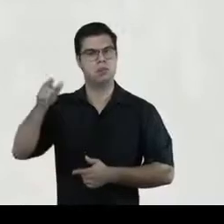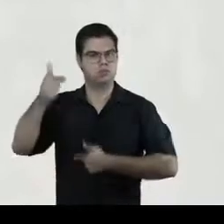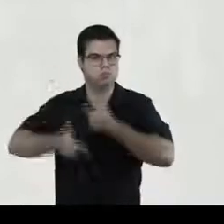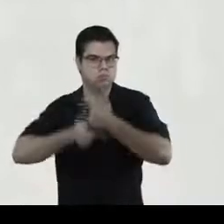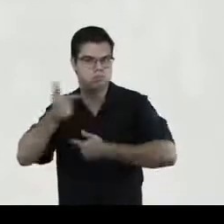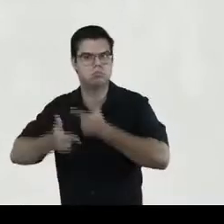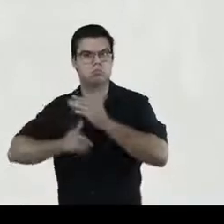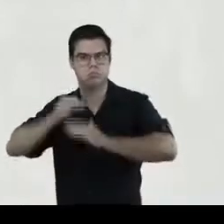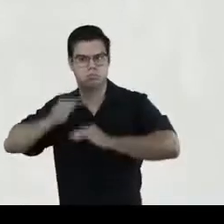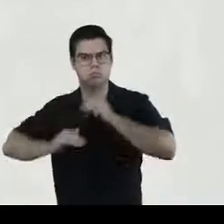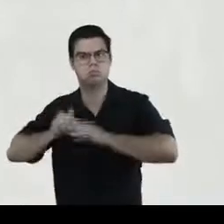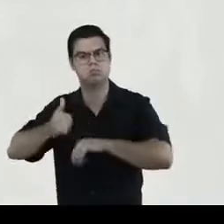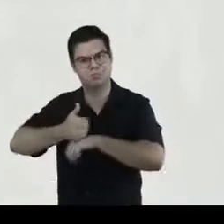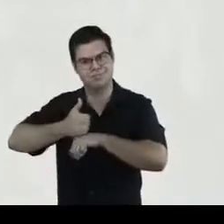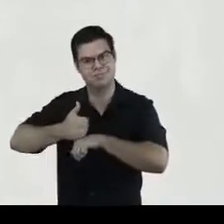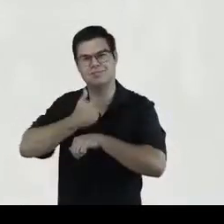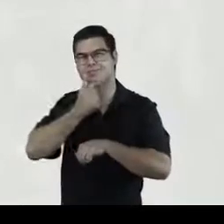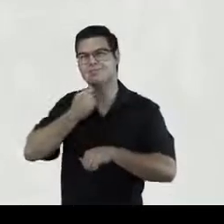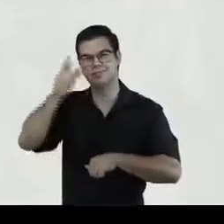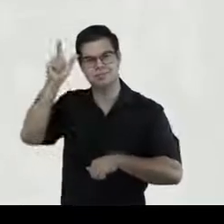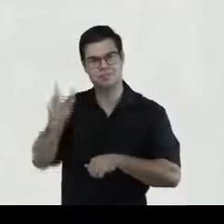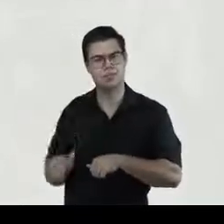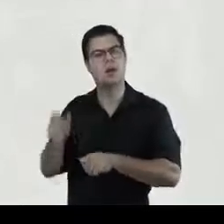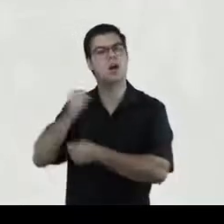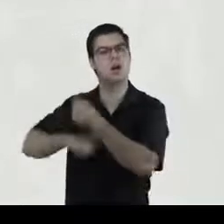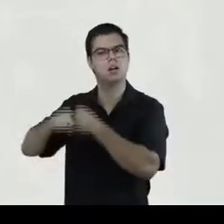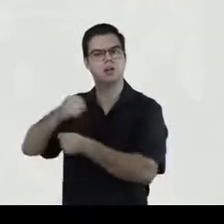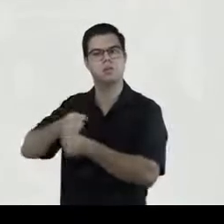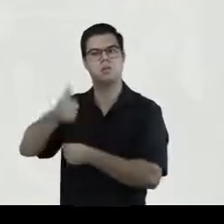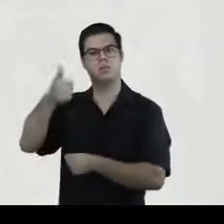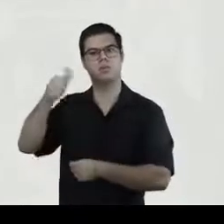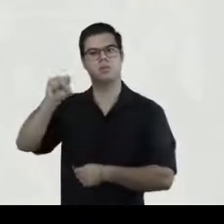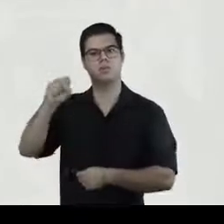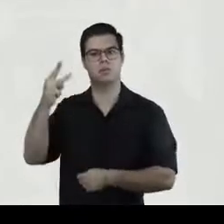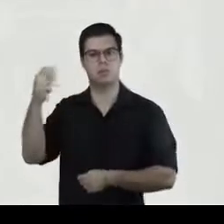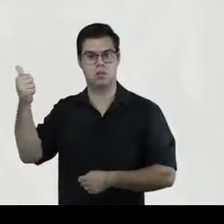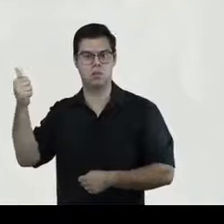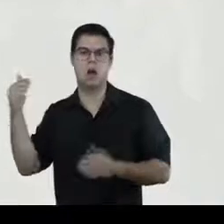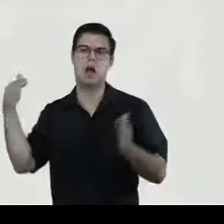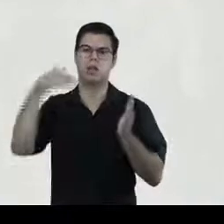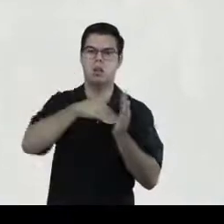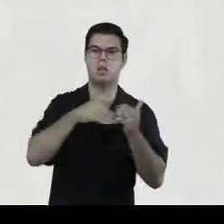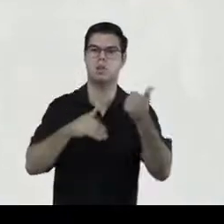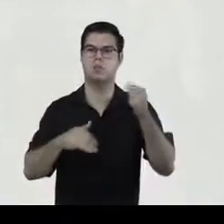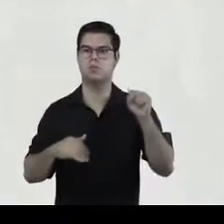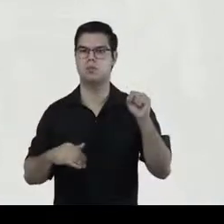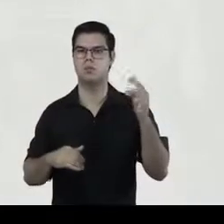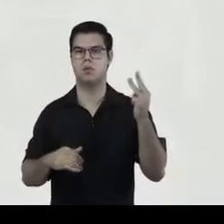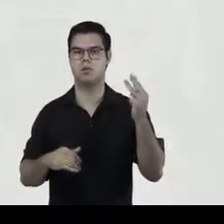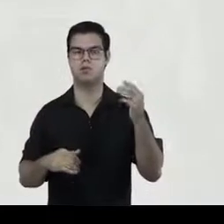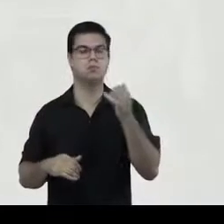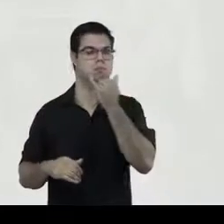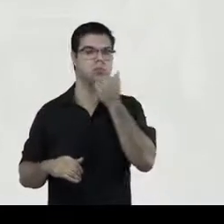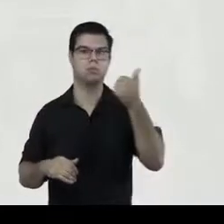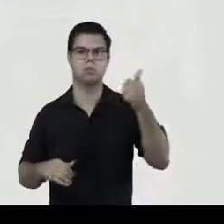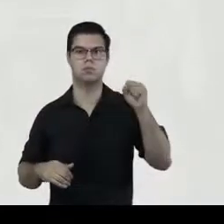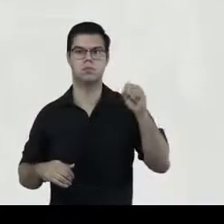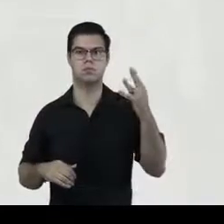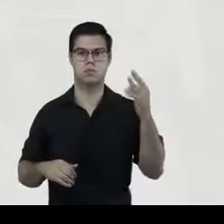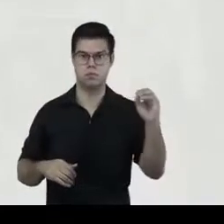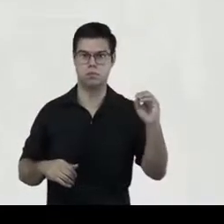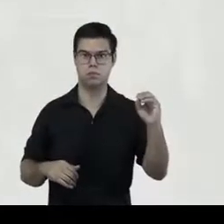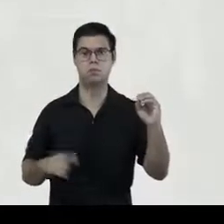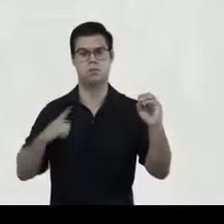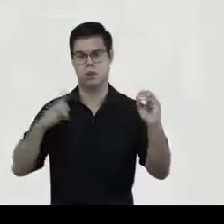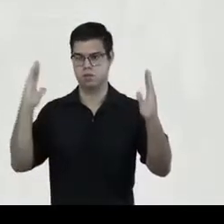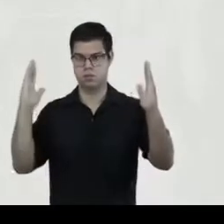1831 et 1840. Ça nous donne donc une tranche chronologique durant laquelle cette reliure a été faite.